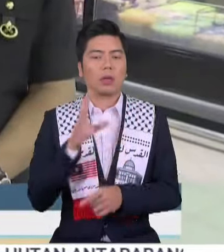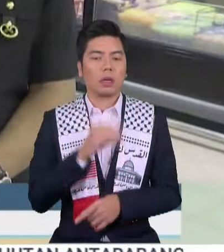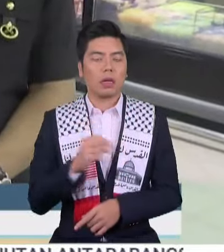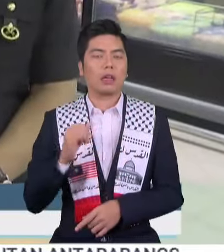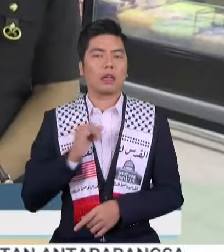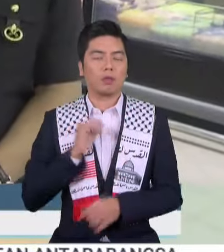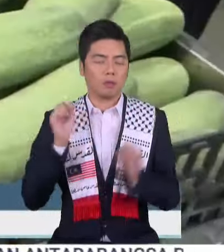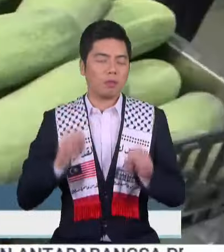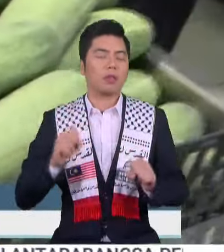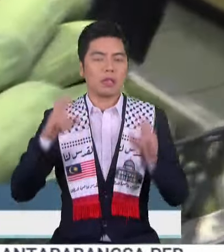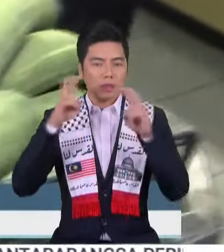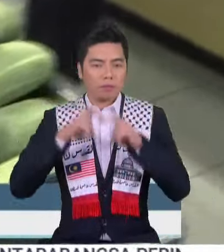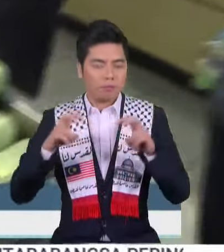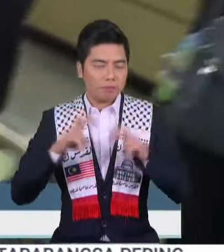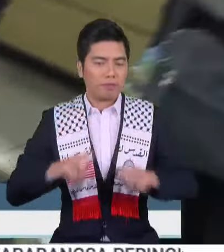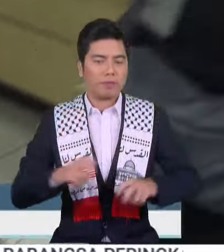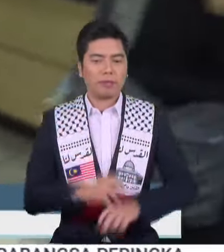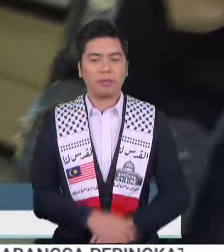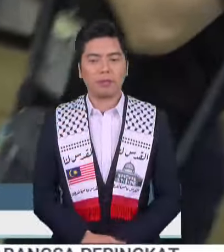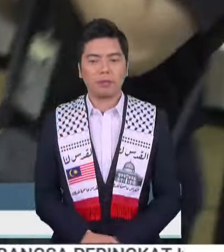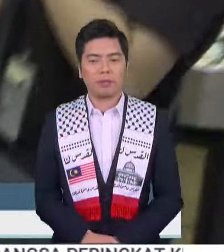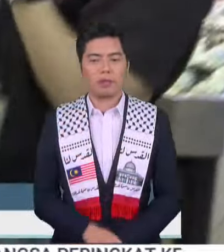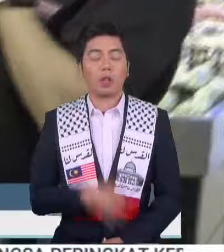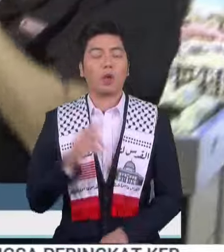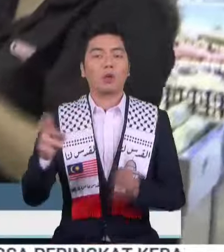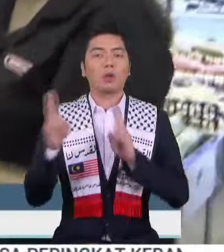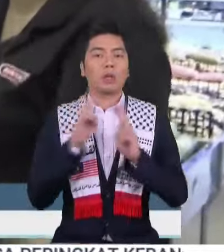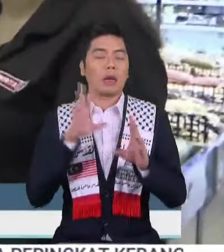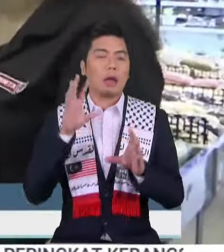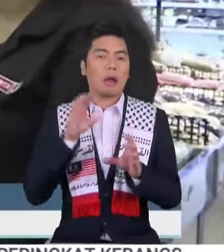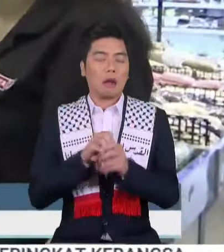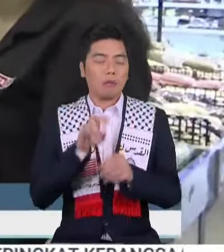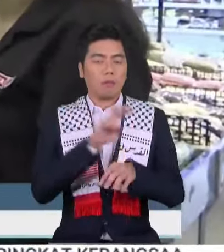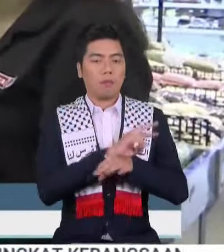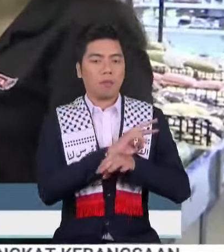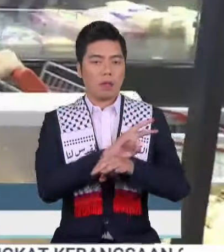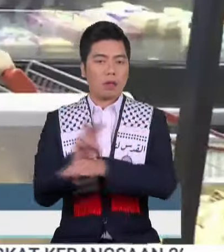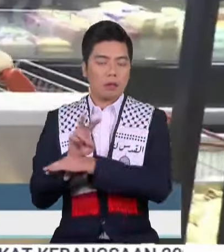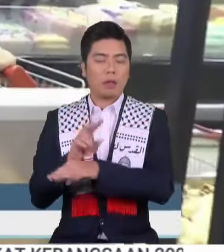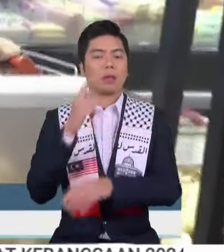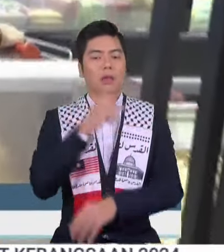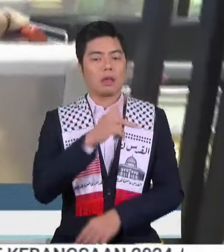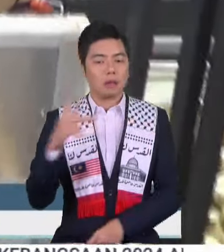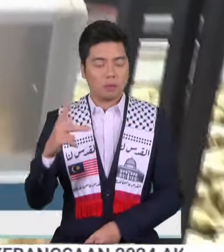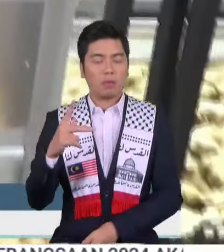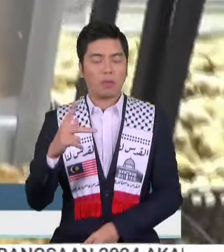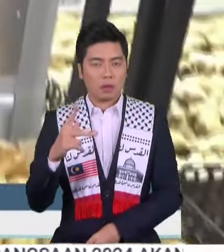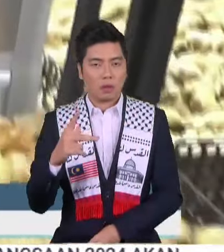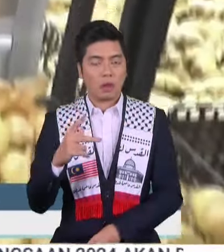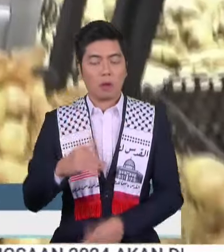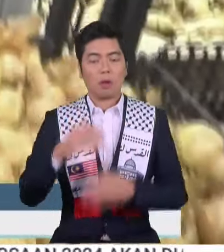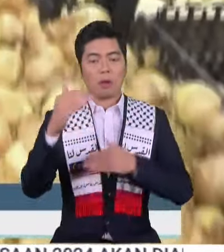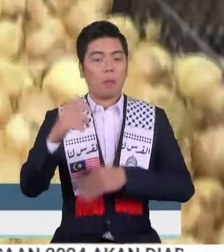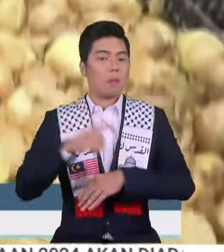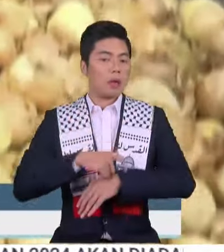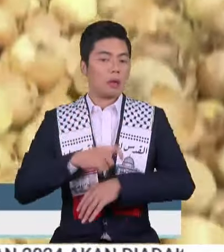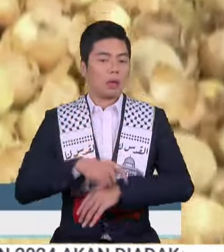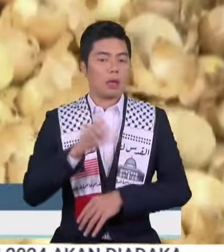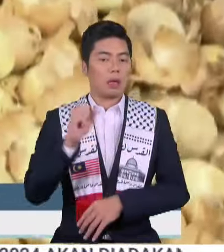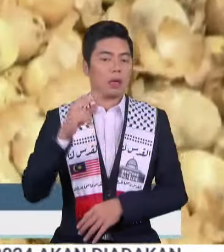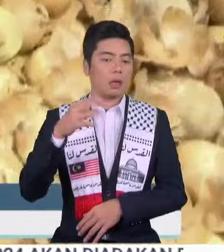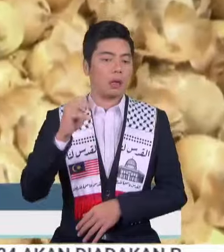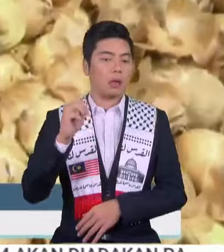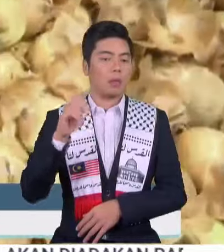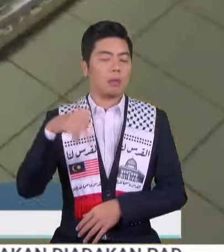siasat sebaik mungkin. Beliau berkata demikian dalam tinjauan pemeriksaan di Kota Kinabalu. Tempoh pelaksanaan SHMMP Hari